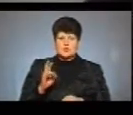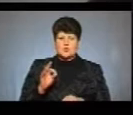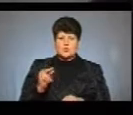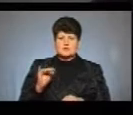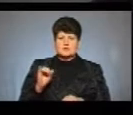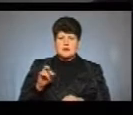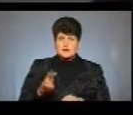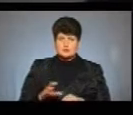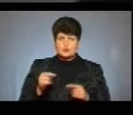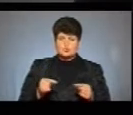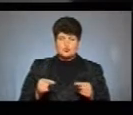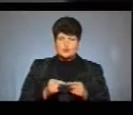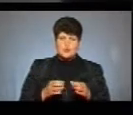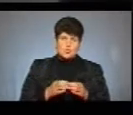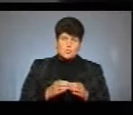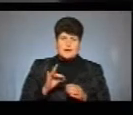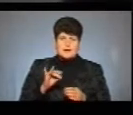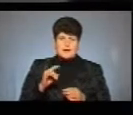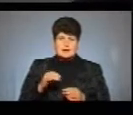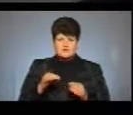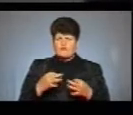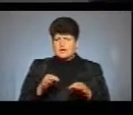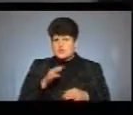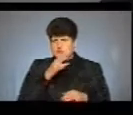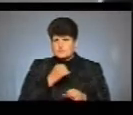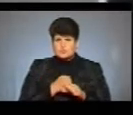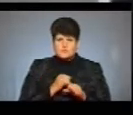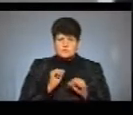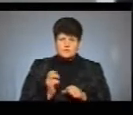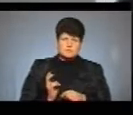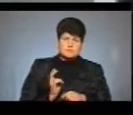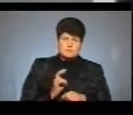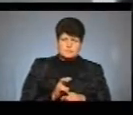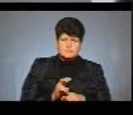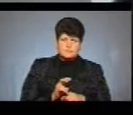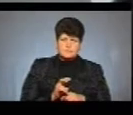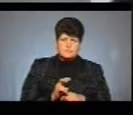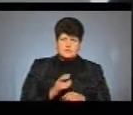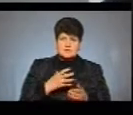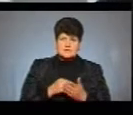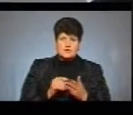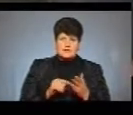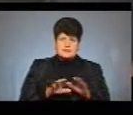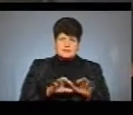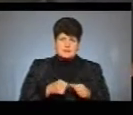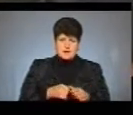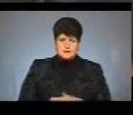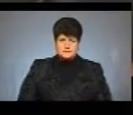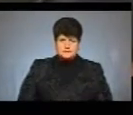уточнена група і резус. Будь-який час вільний від роботи, ви можете підійти і свої аналізи забрати.